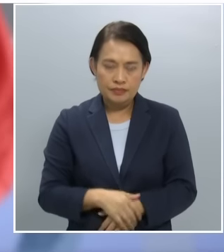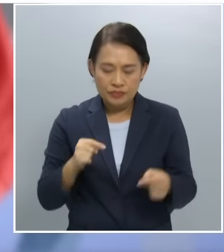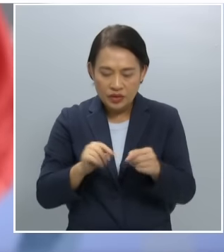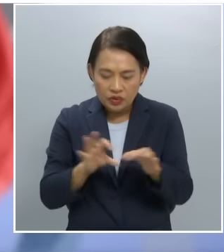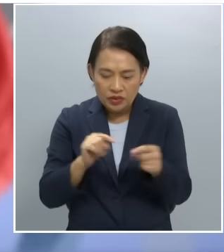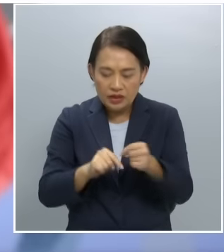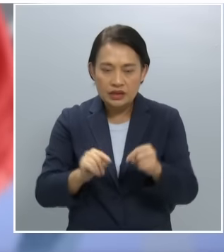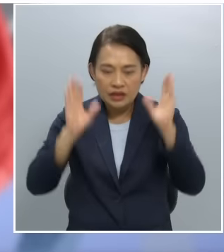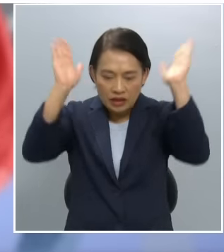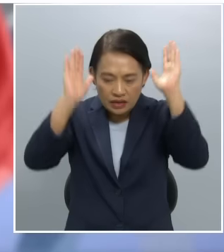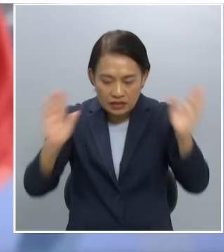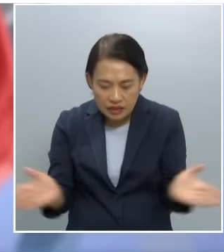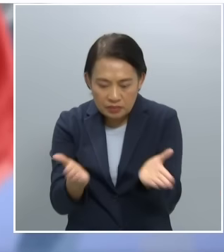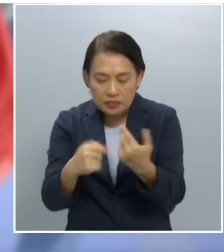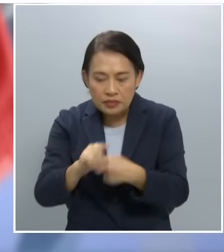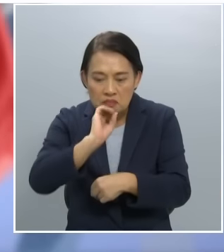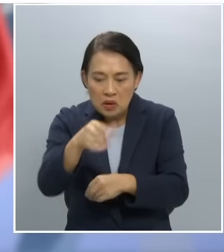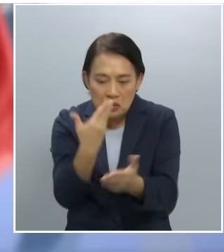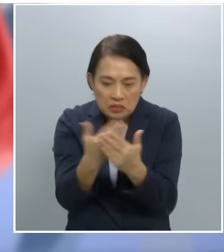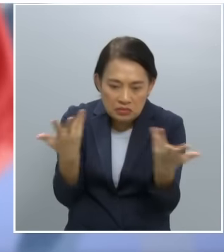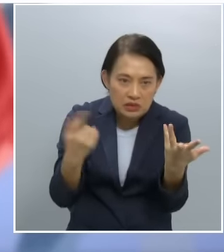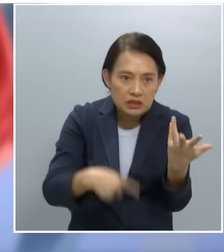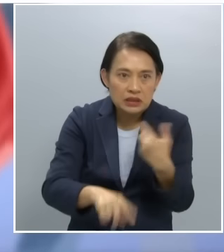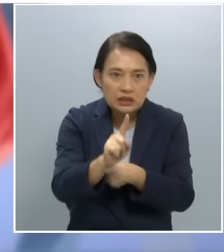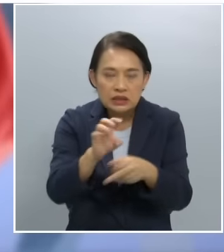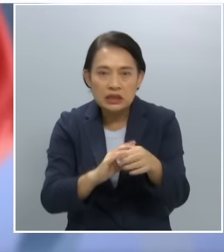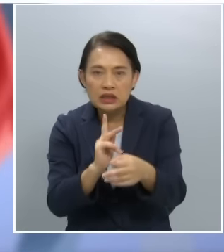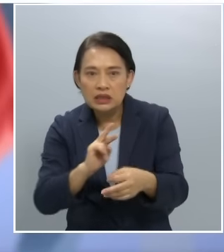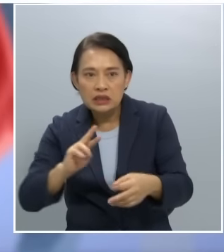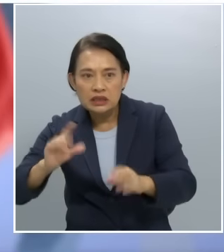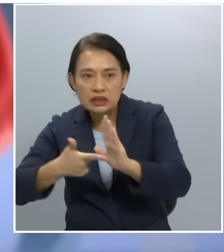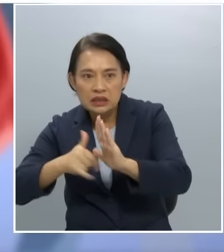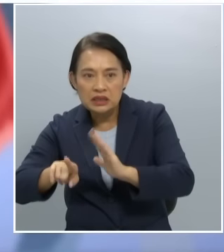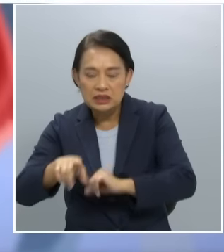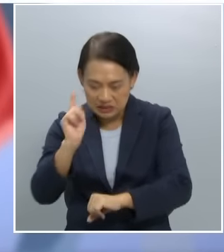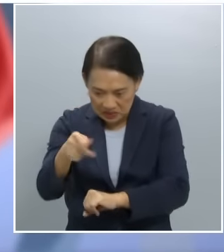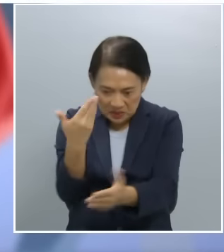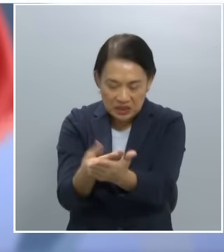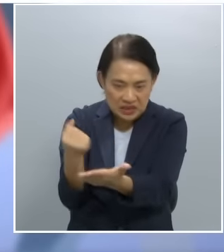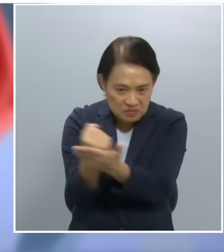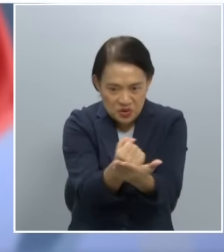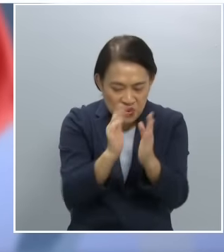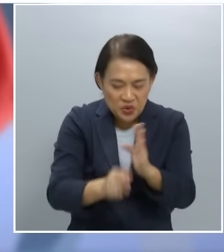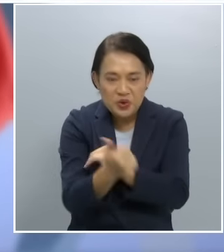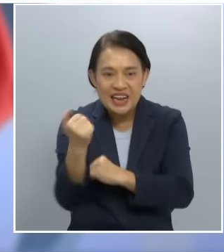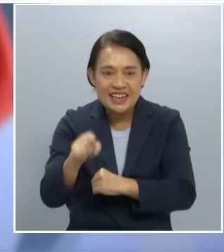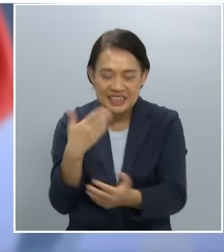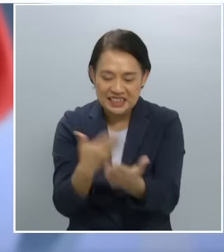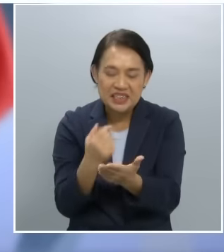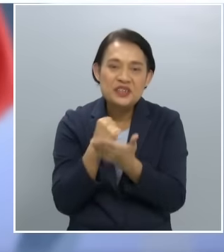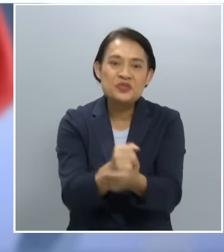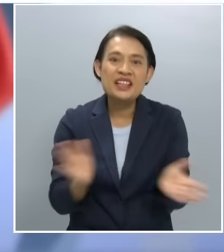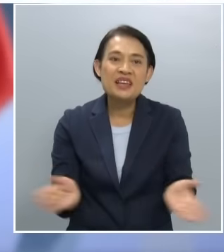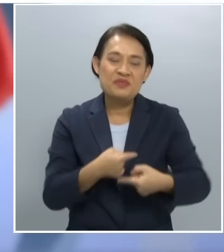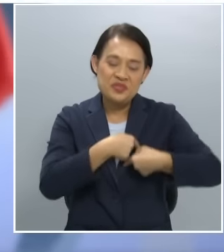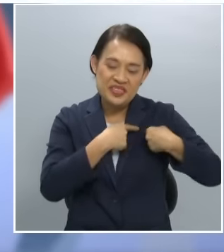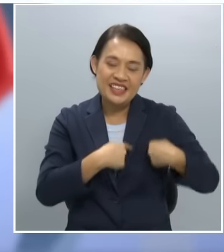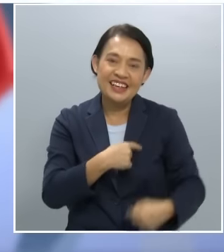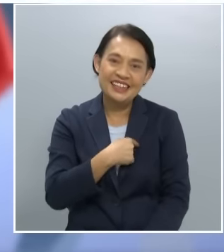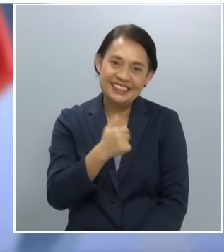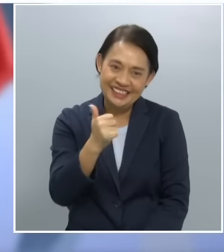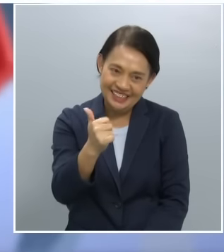สปอนเซอร์จะมาบอกอุ๊ยกัญชัยเนยบอกไม่คิดเงินคิดเงินสปอนเซอร์ฉันไงอันนั้นต้องคิดจะได้เอามาช่วยเหลือคนอื่นไงครับคุณสปอนเซอร์ผู้ใจดีนะ